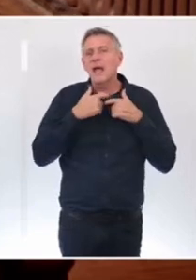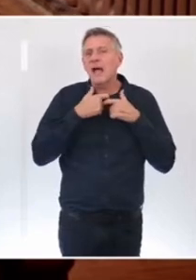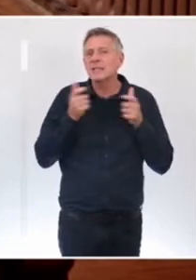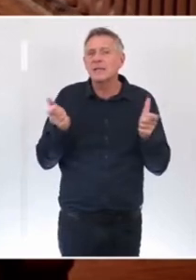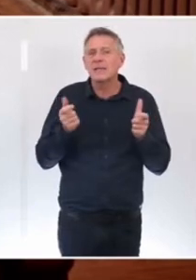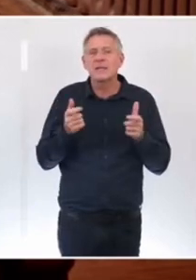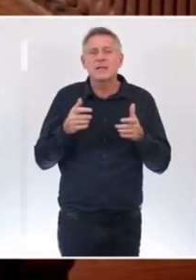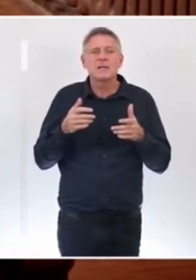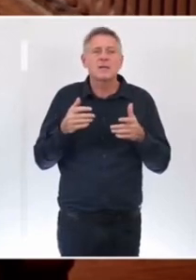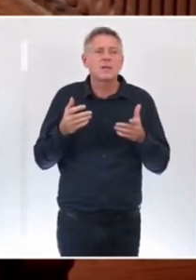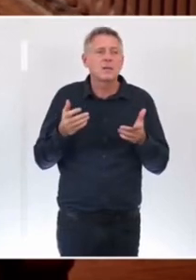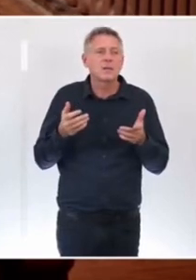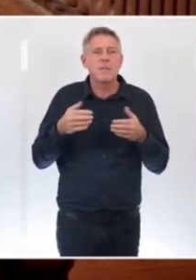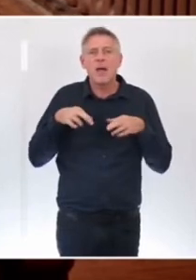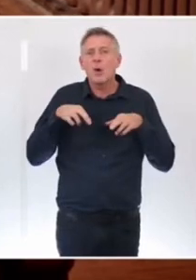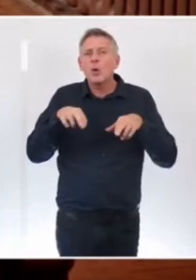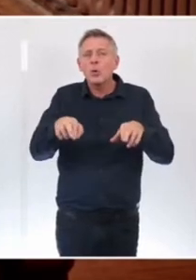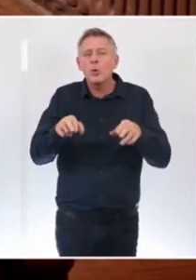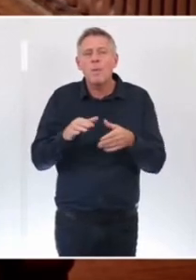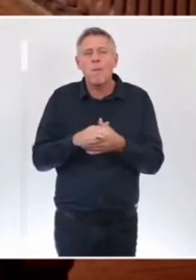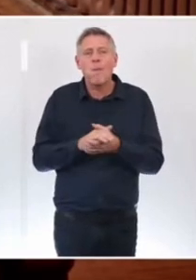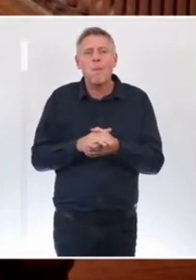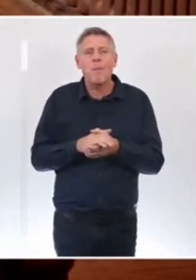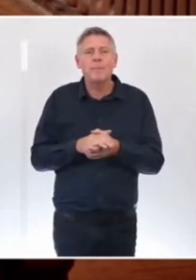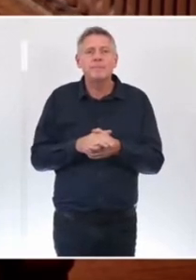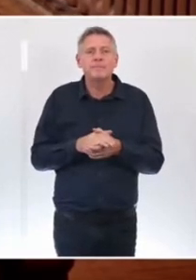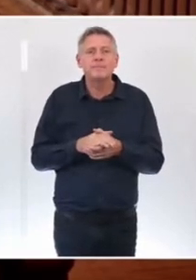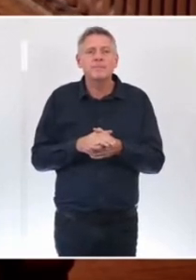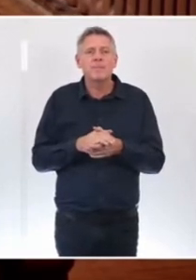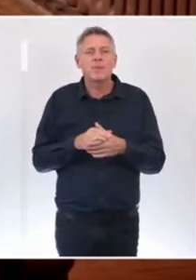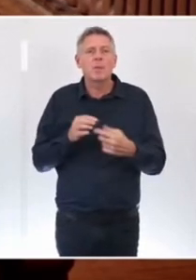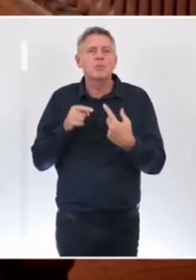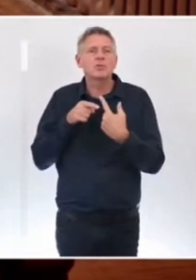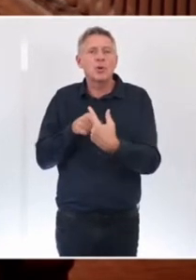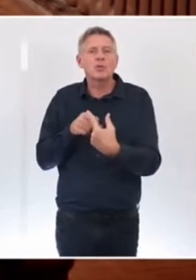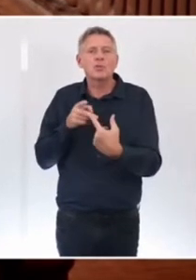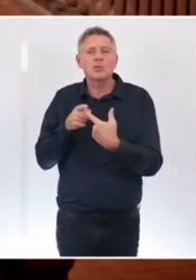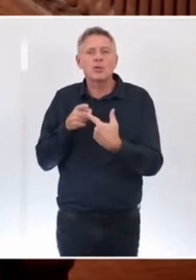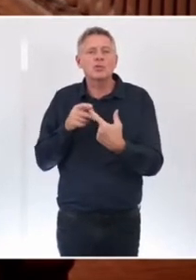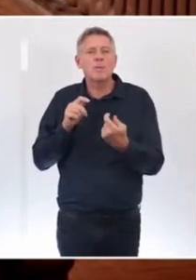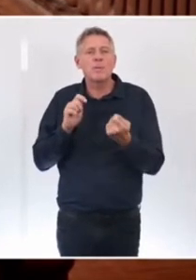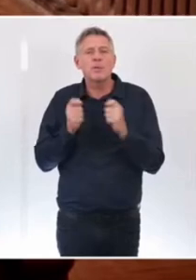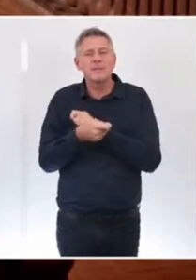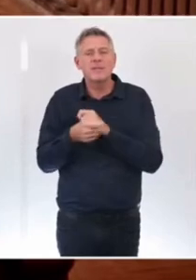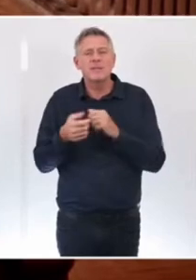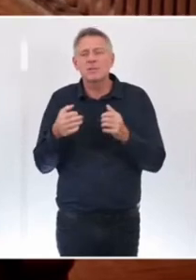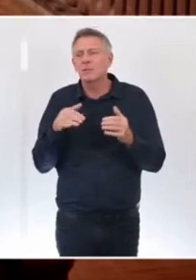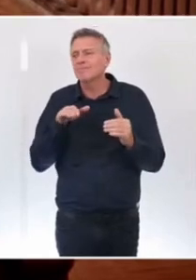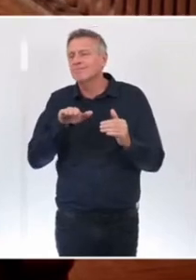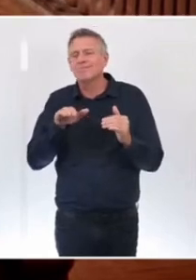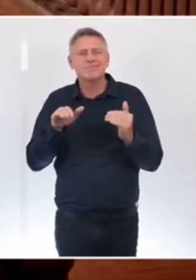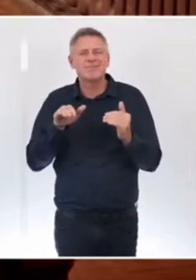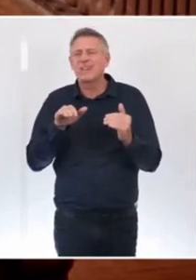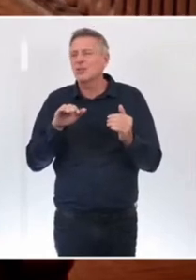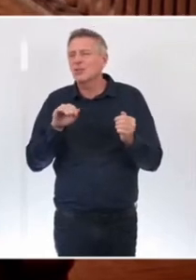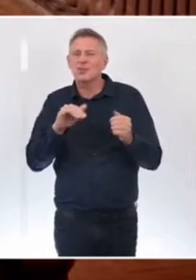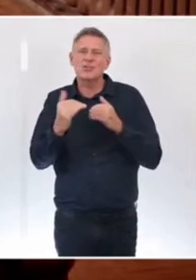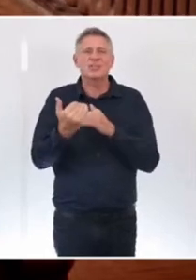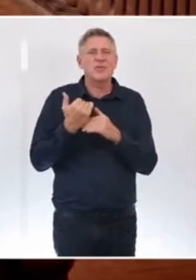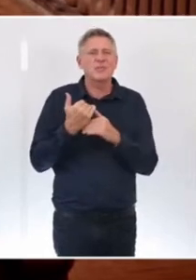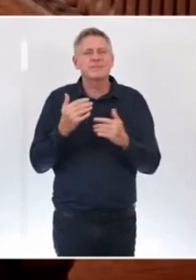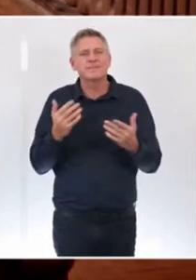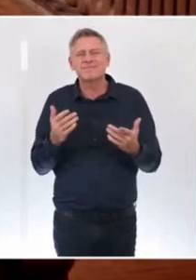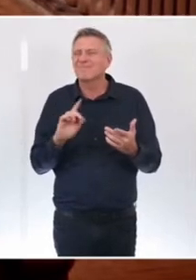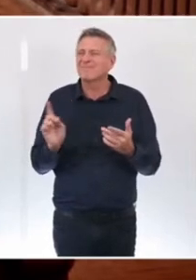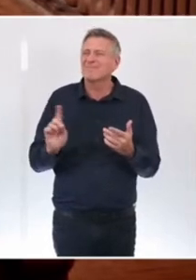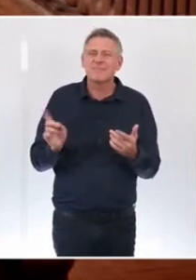me rendre compte que ma rue dont le sens a été modifié. C'est comment je fais pour me garer quand je rentre ou quand